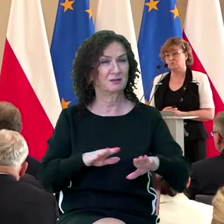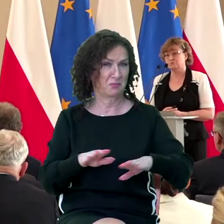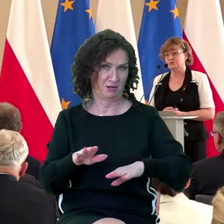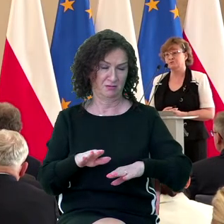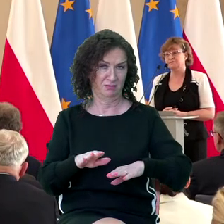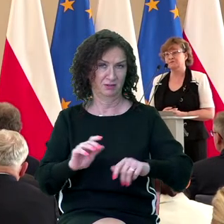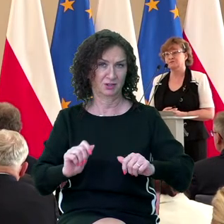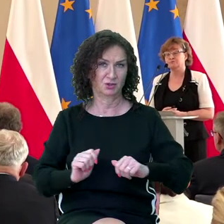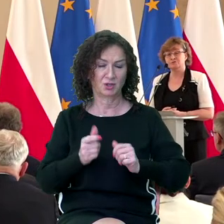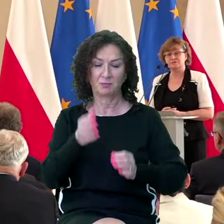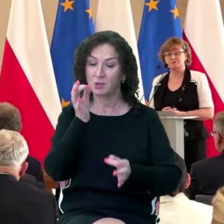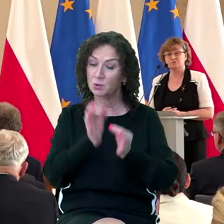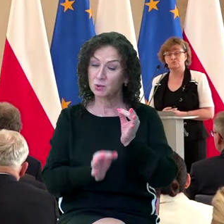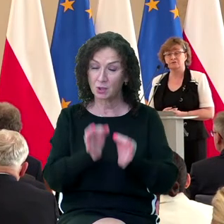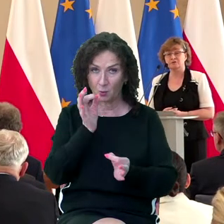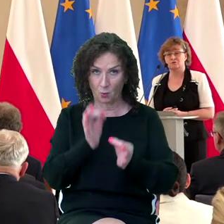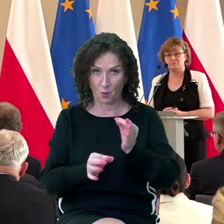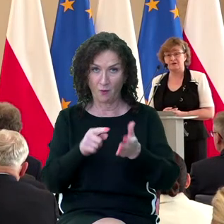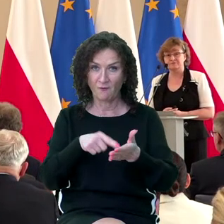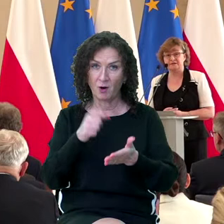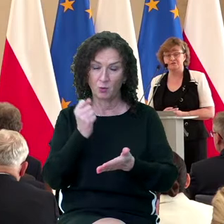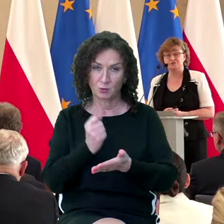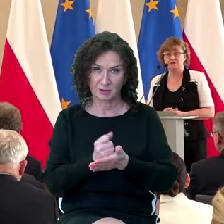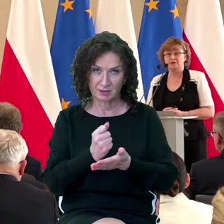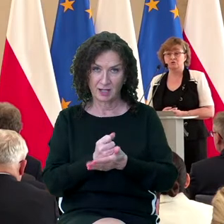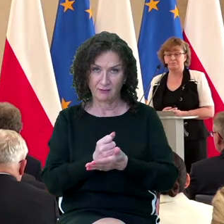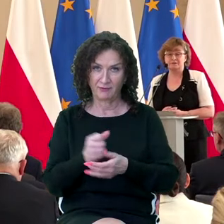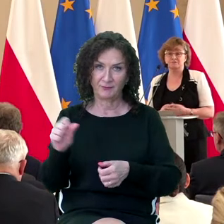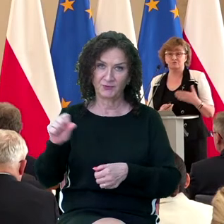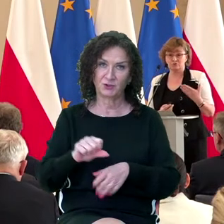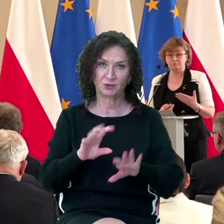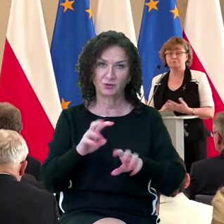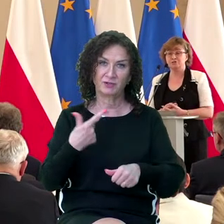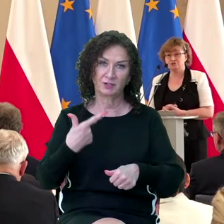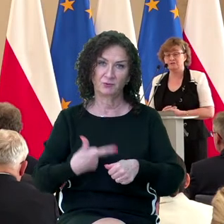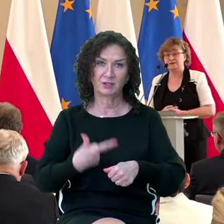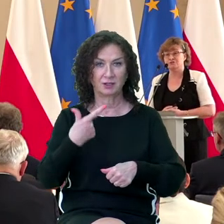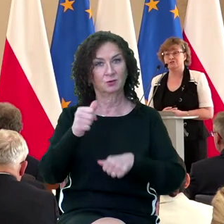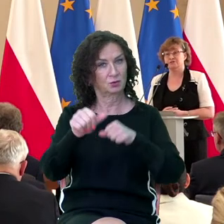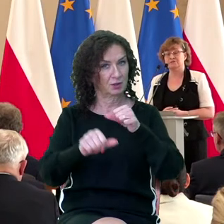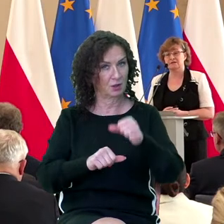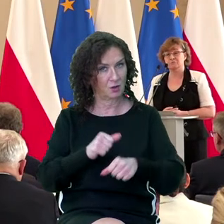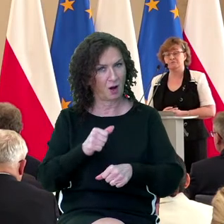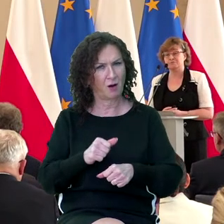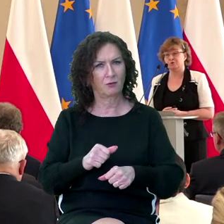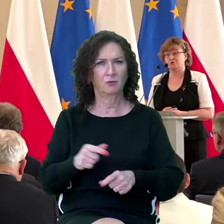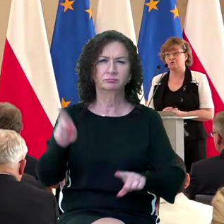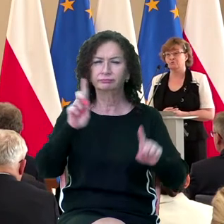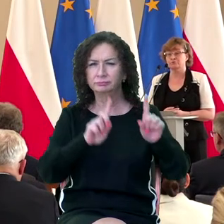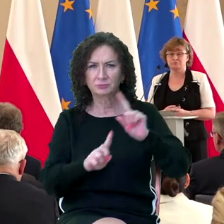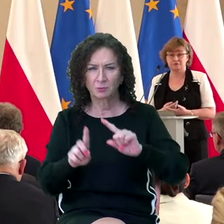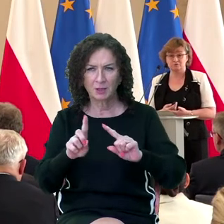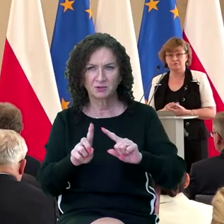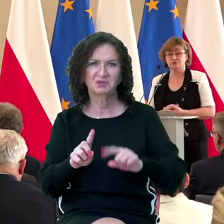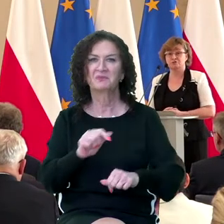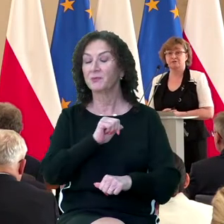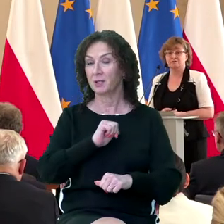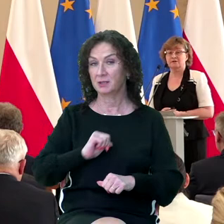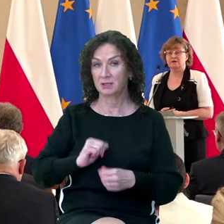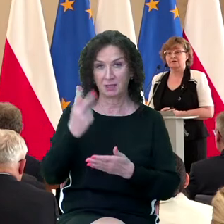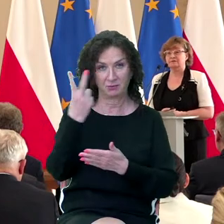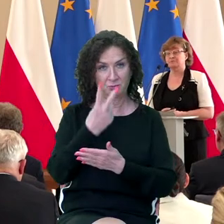roku 1922 omawiać. To Państwo sobie przeczytacie sami w spokoju i będą